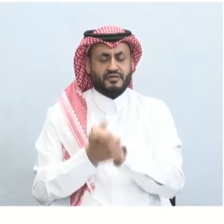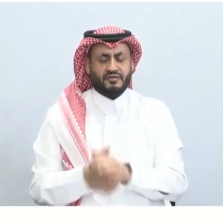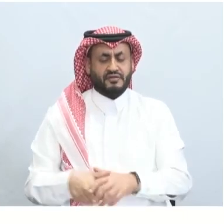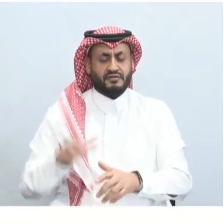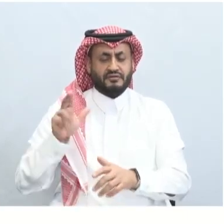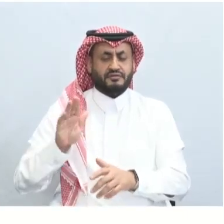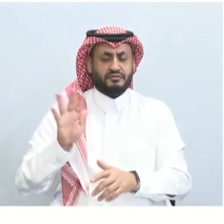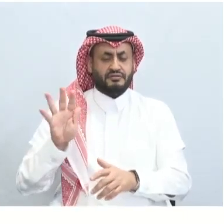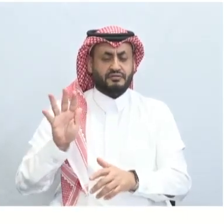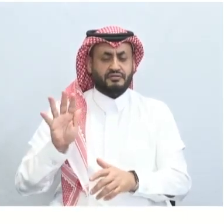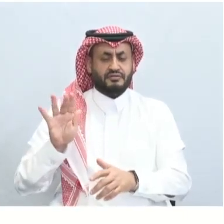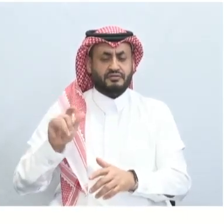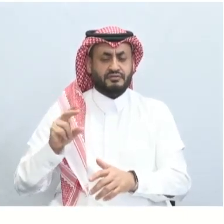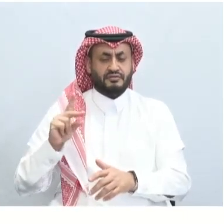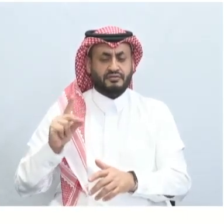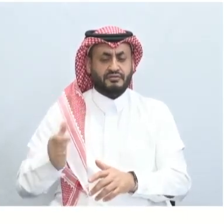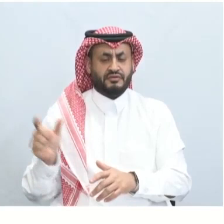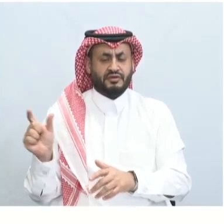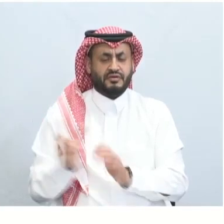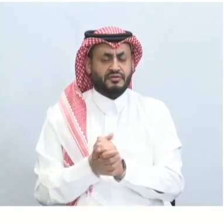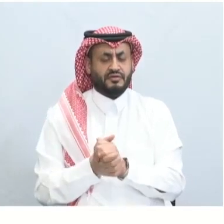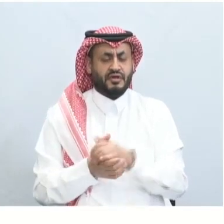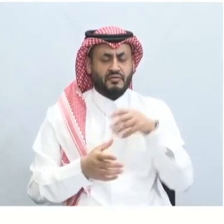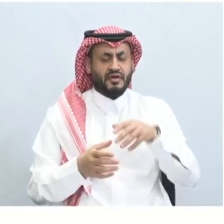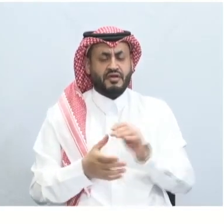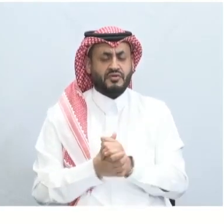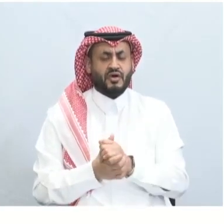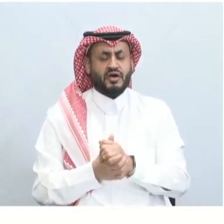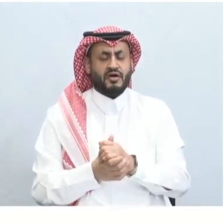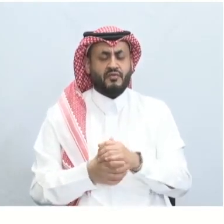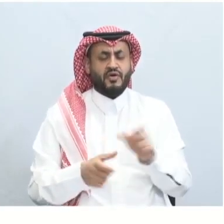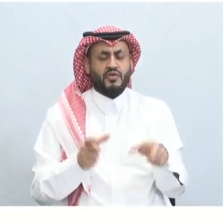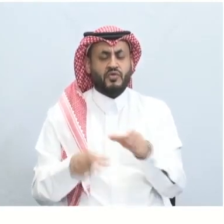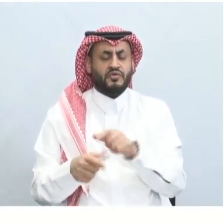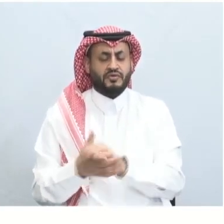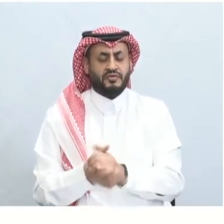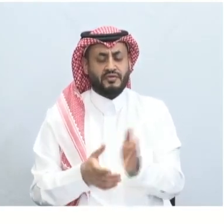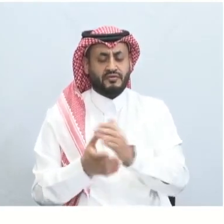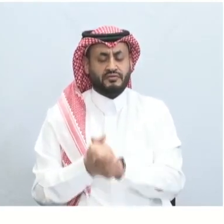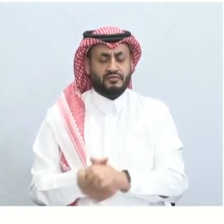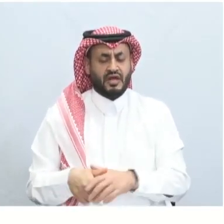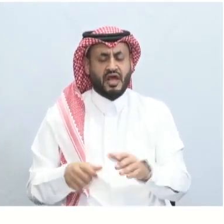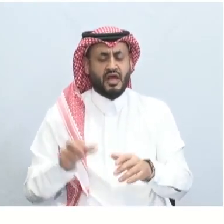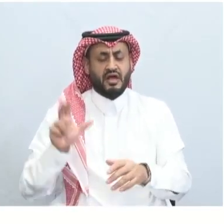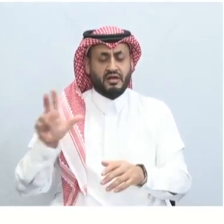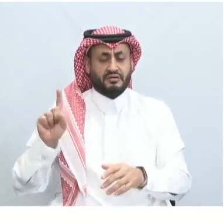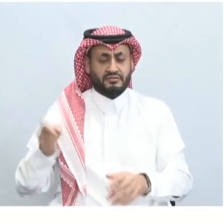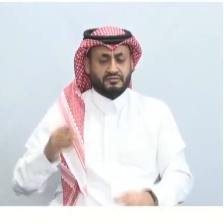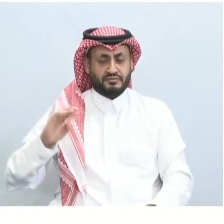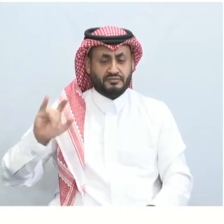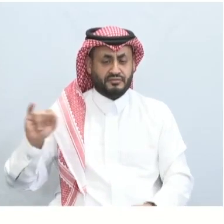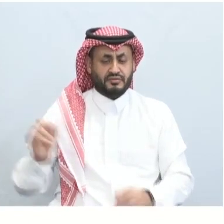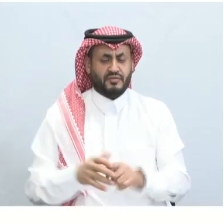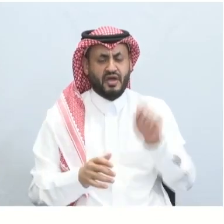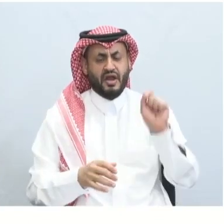ابليس وجنوده الرجيم الرجيم المقصود به المرجوم المبعد عن الله تعالى